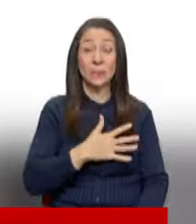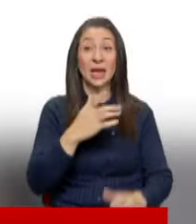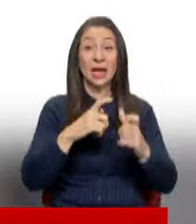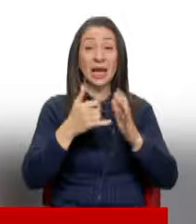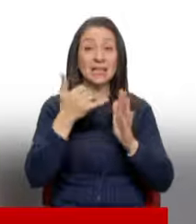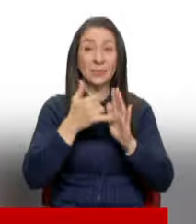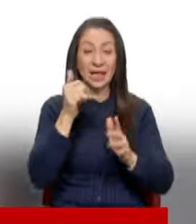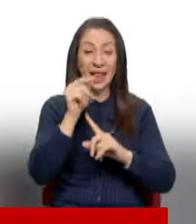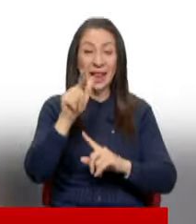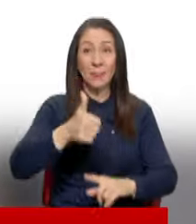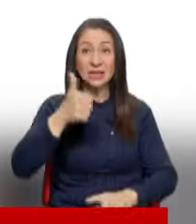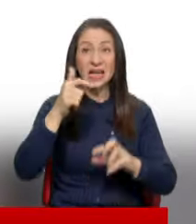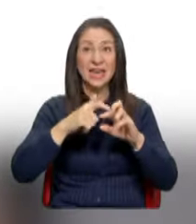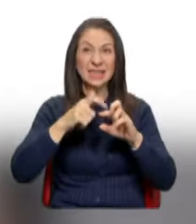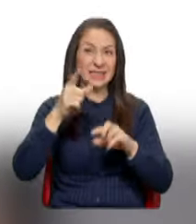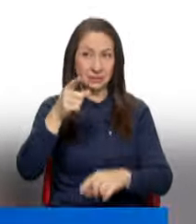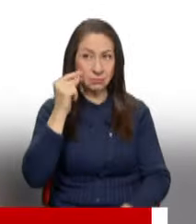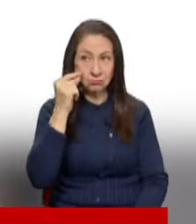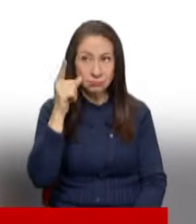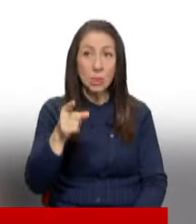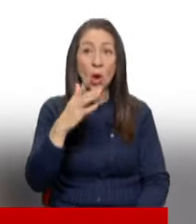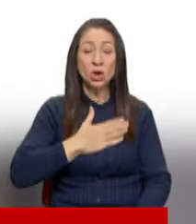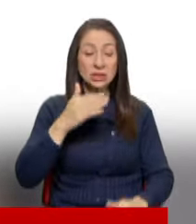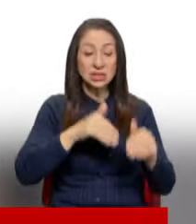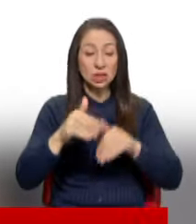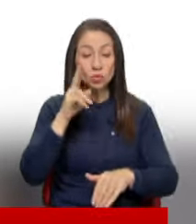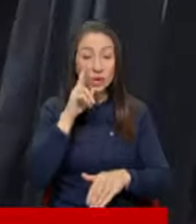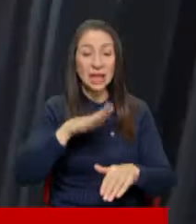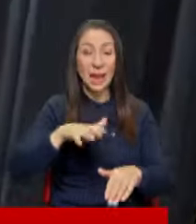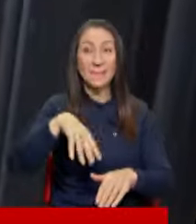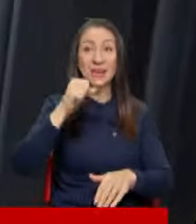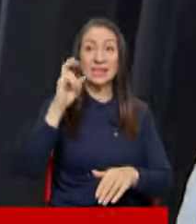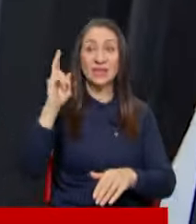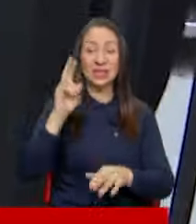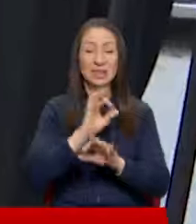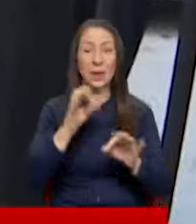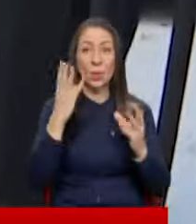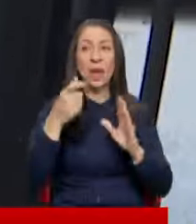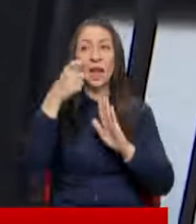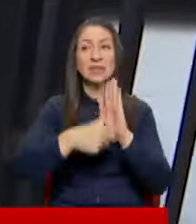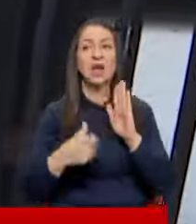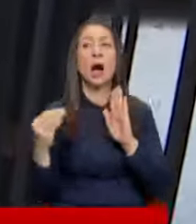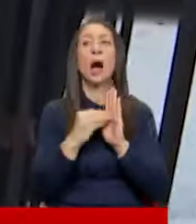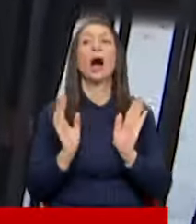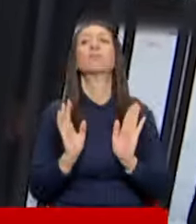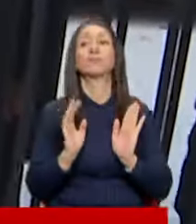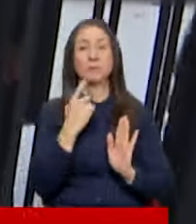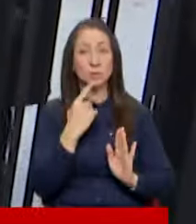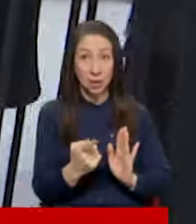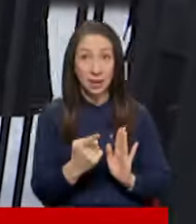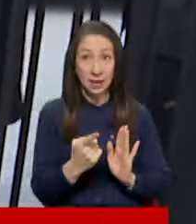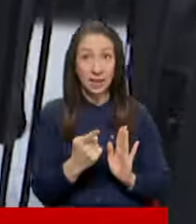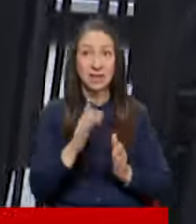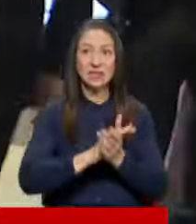Gaziantep İl Başkanı Reis reisi oğlu İsa ön seçim sonuçlarını genel merkez tarafından tam olarak listelere yansımadığını söyleyerek